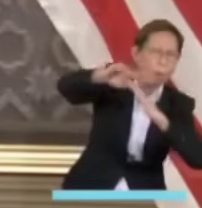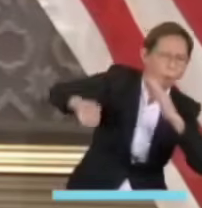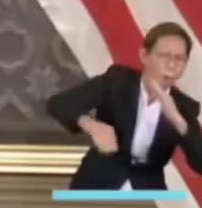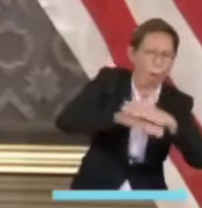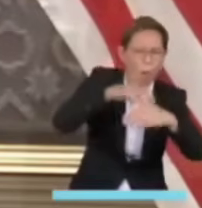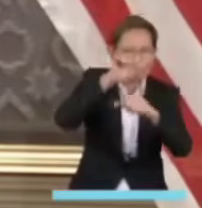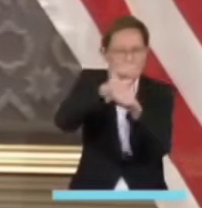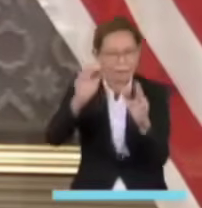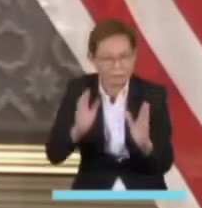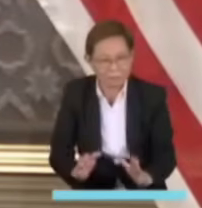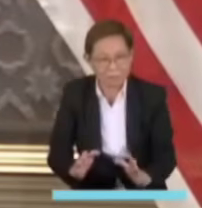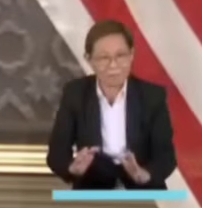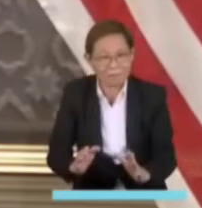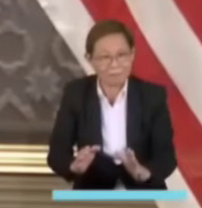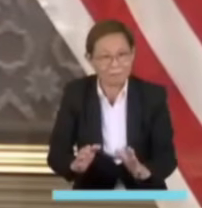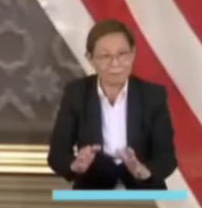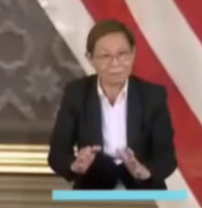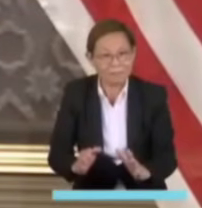seluruh jentera